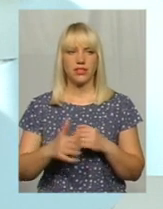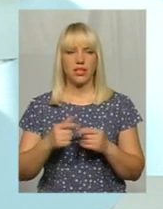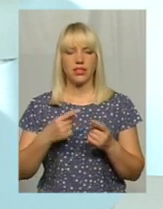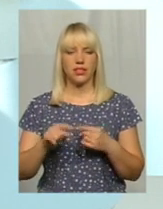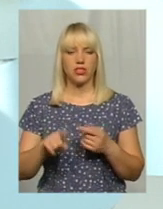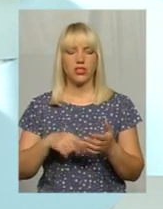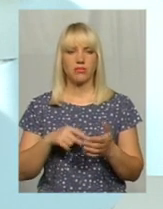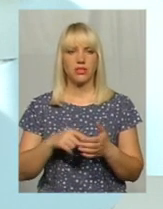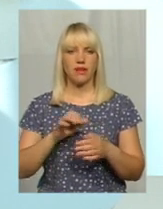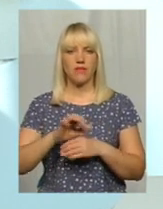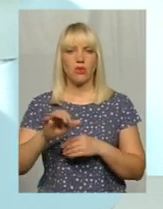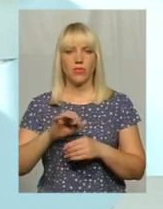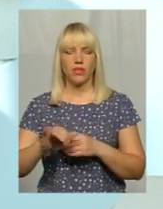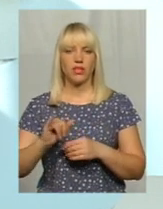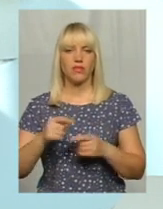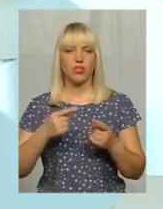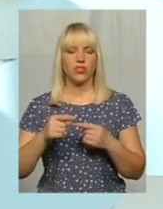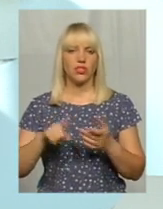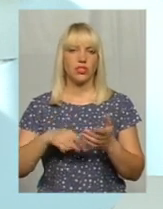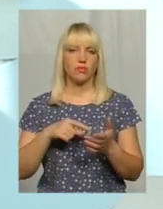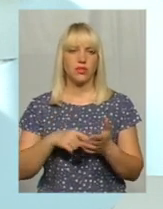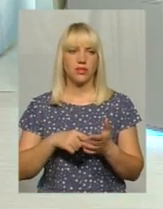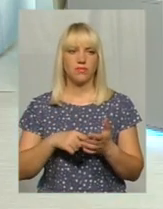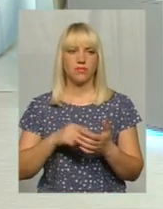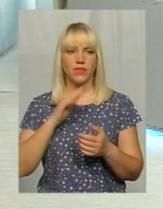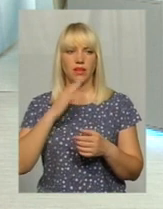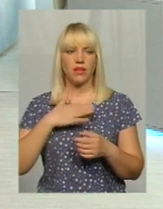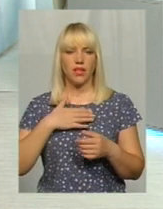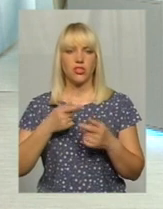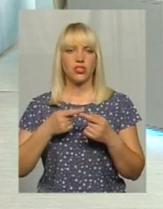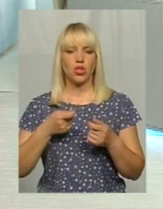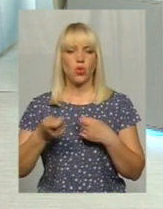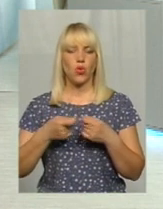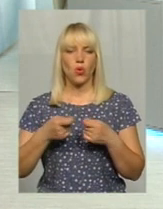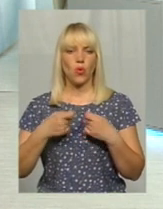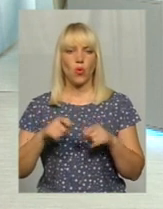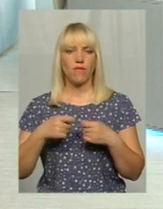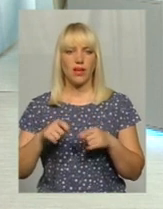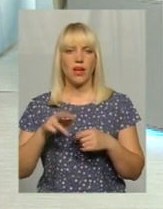інших виробників і серед інших міст наші торгові марки, аби